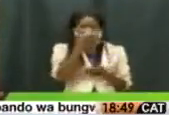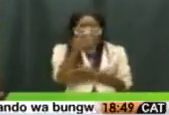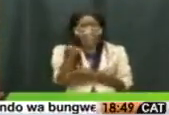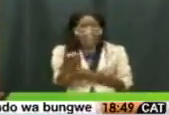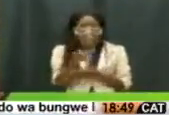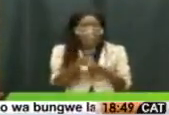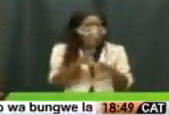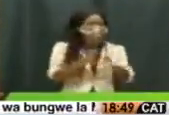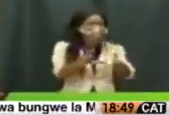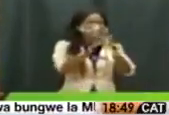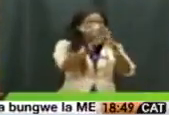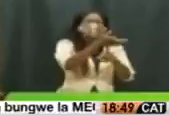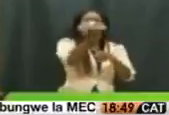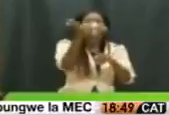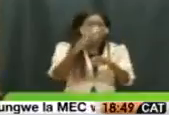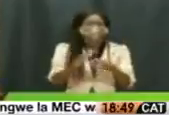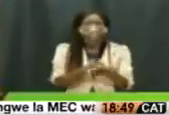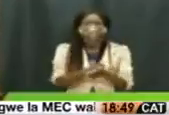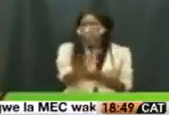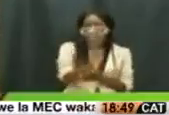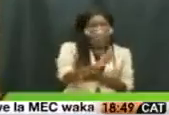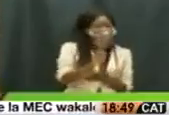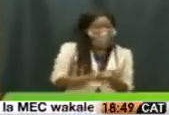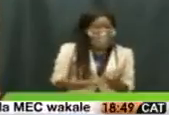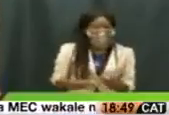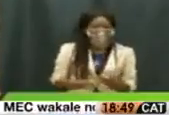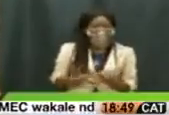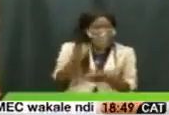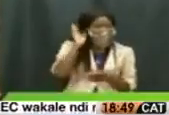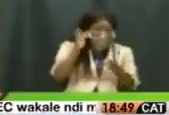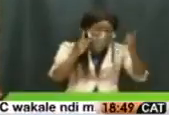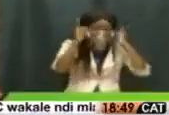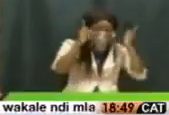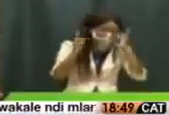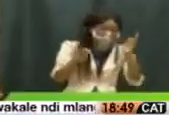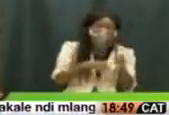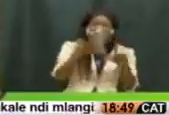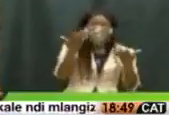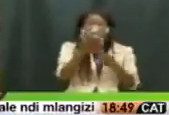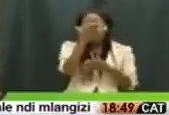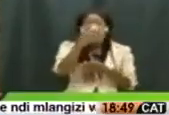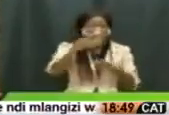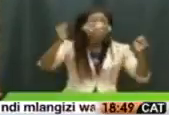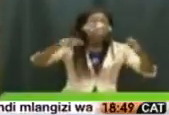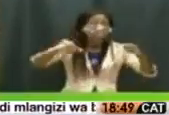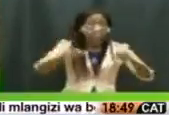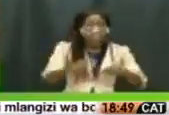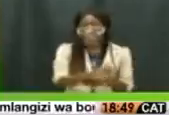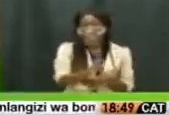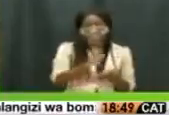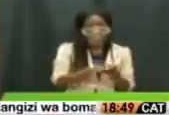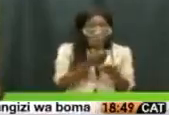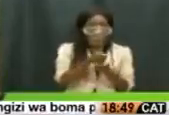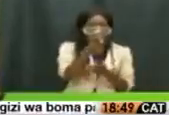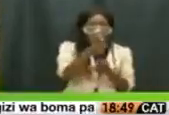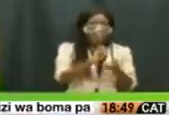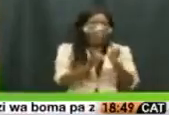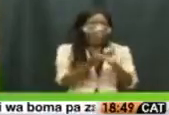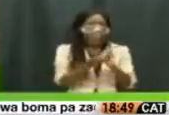decisions amuchimbulimbuli amene angazatipweteke amene angazapweteke moyo wathu amene tingafe